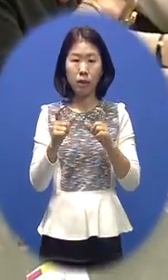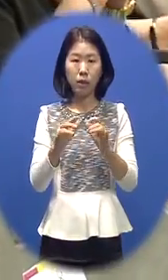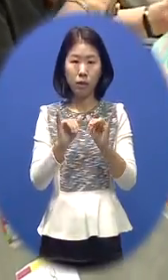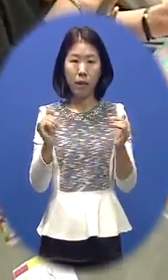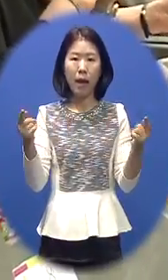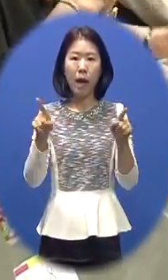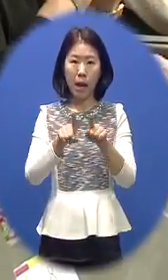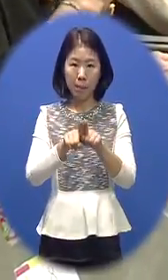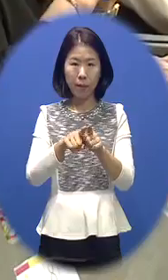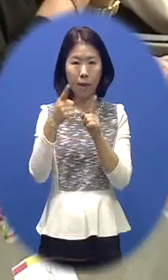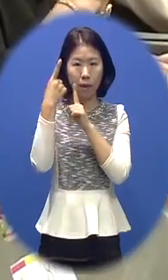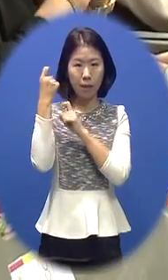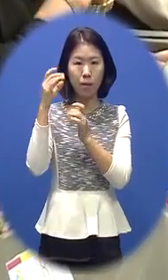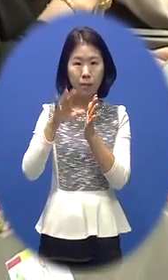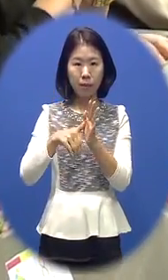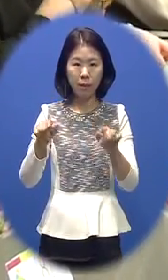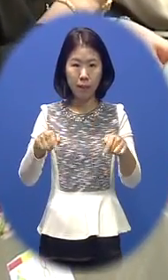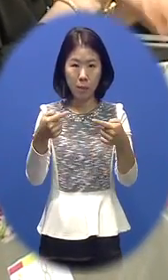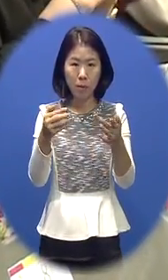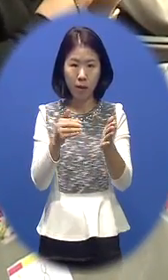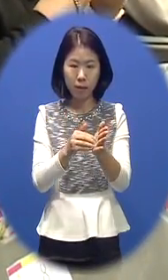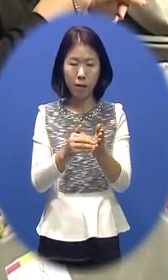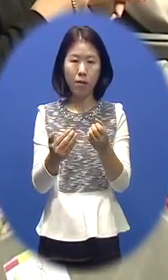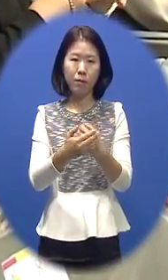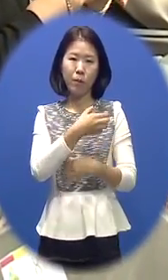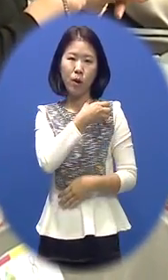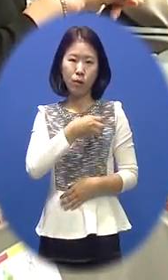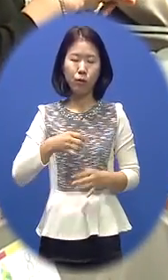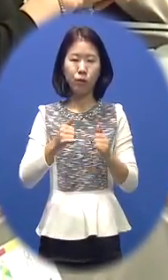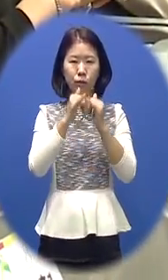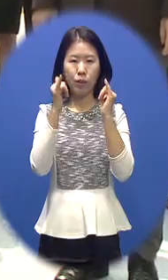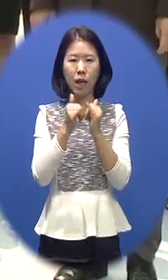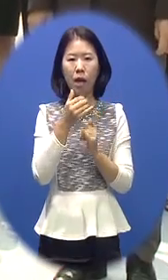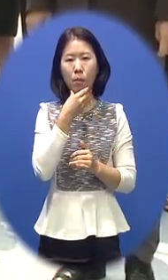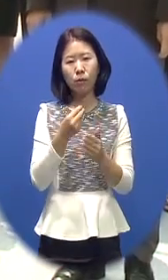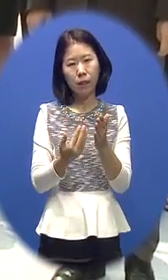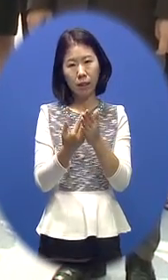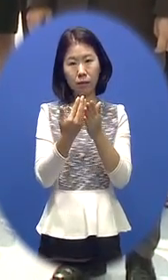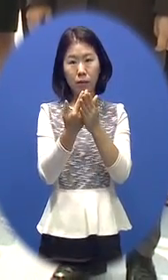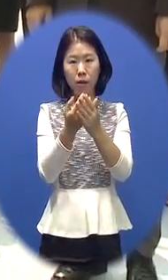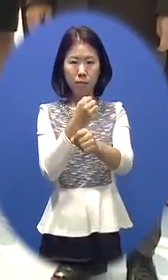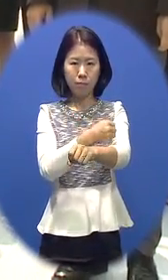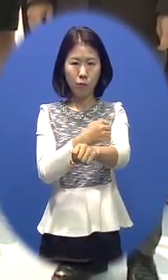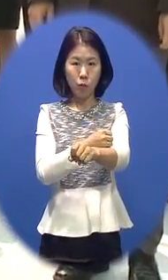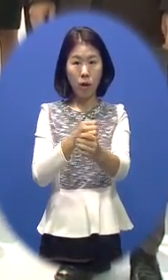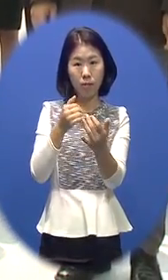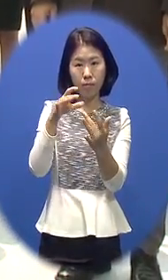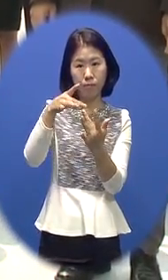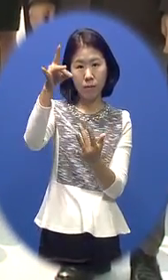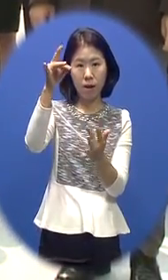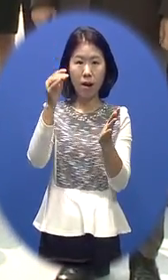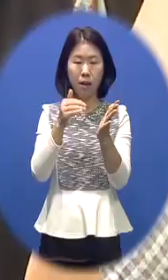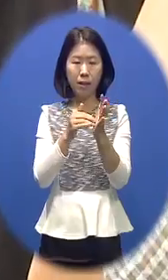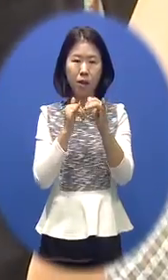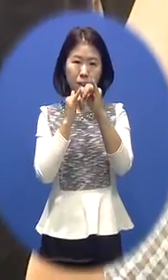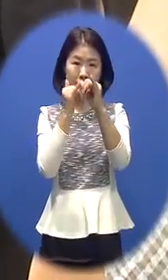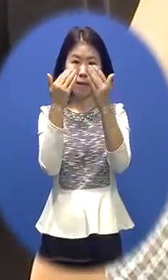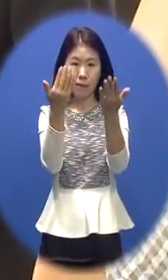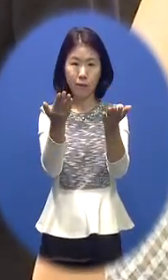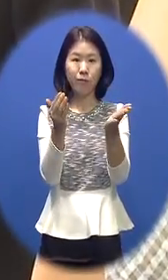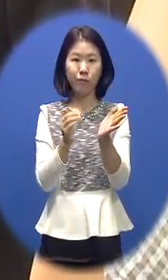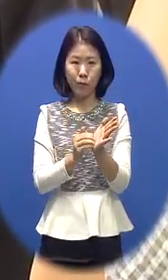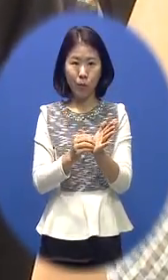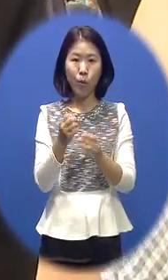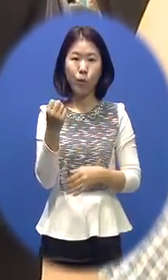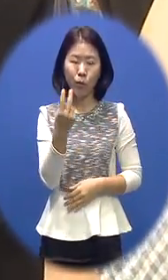지역주민들이 함께 한 이날 기념식에서는 은평구 사회복지 증진에 기여한 유공자를 선정해 표창을